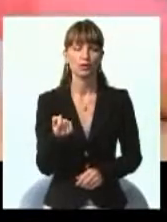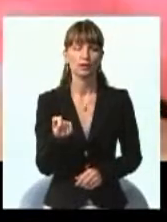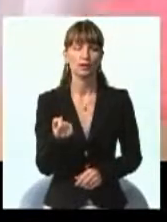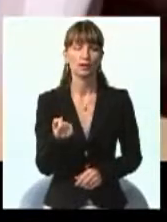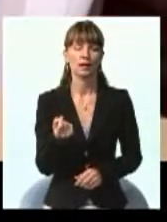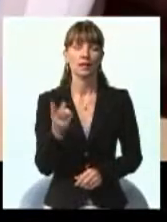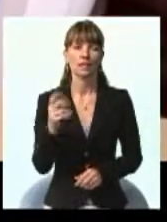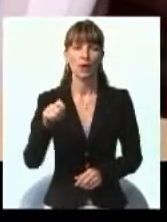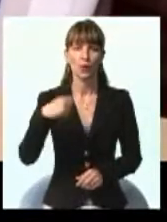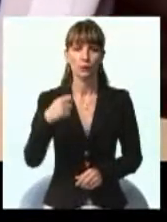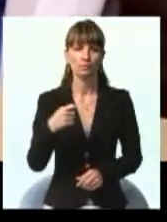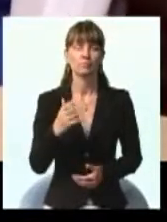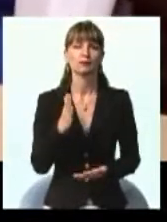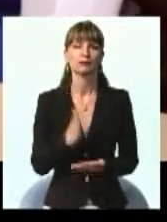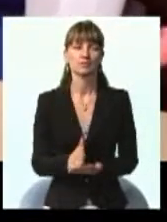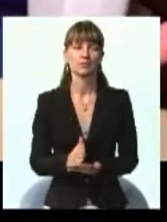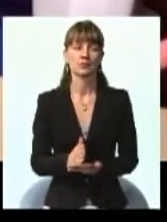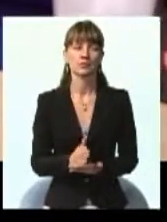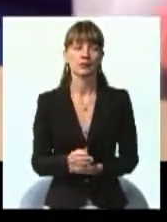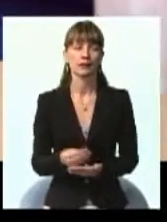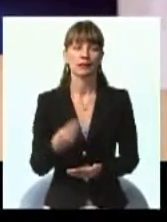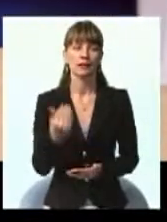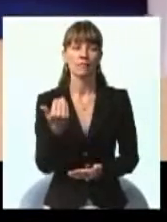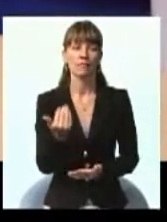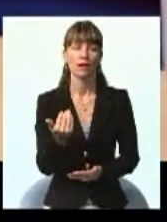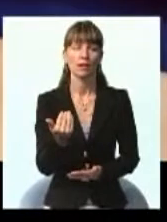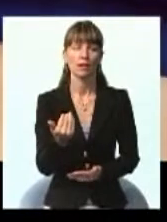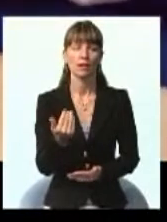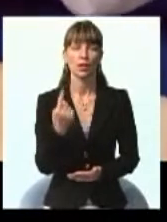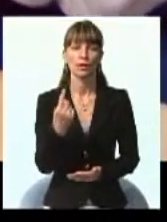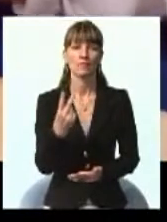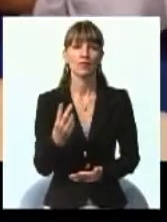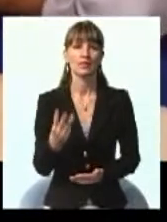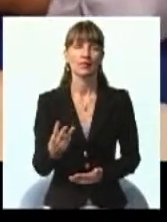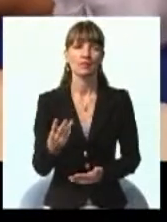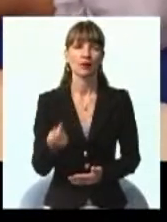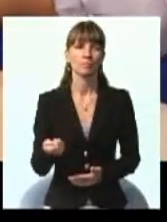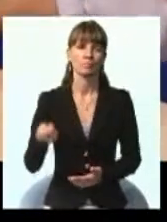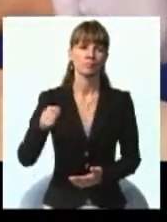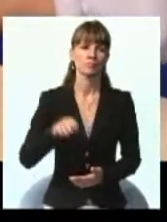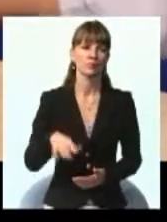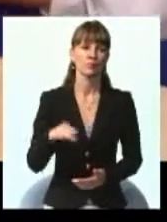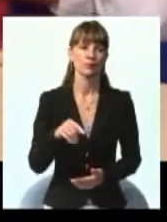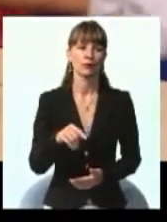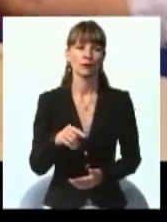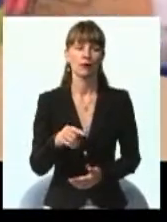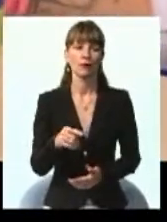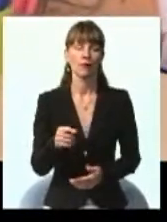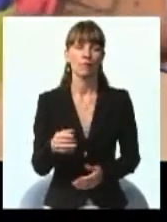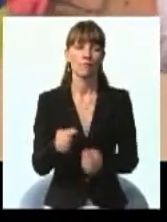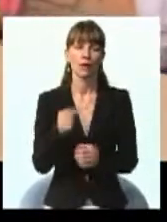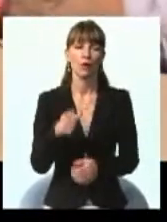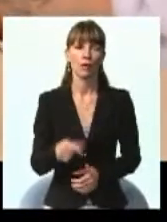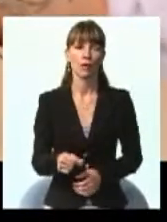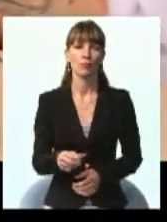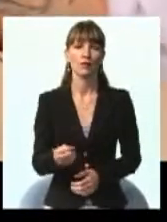на ложечку. Я її даю вам. І на 1, 2, 3 ви перевертаєте все туди у колбу. Добре?